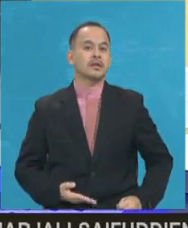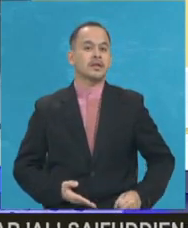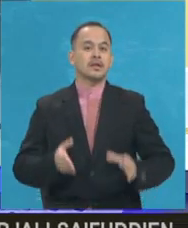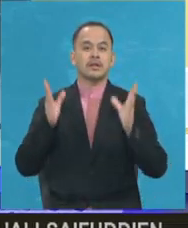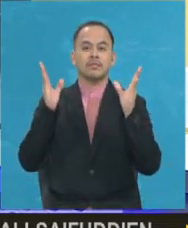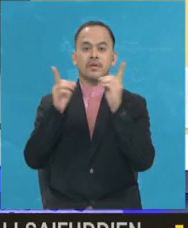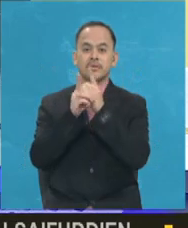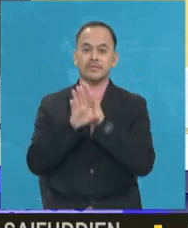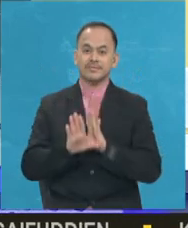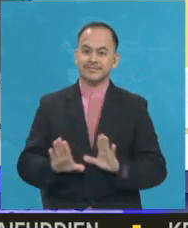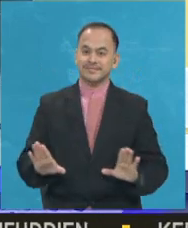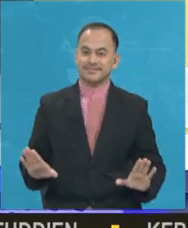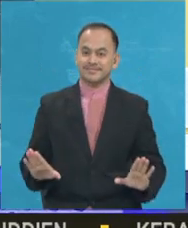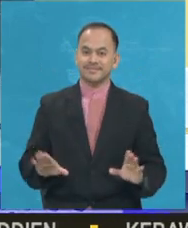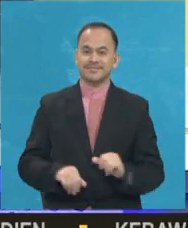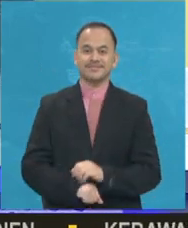Brunei Darussalam